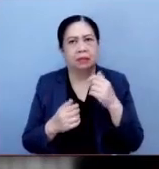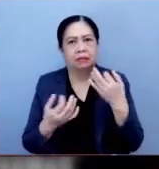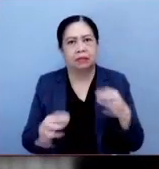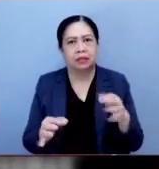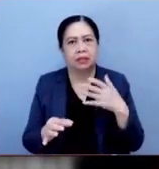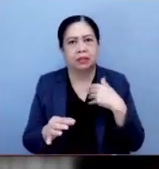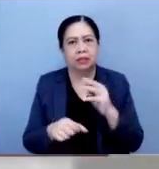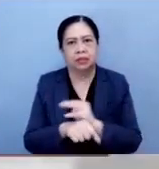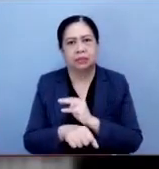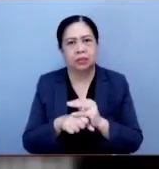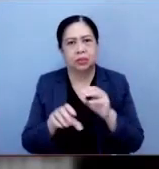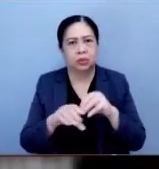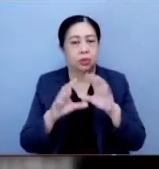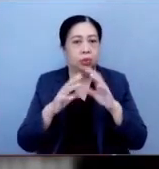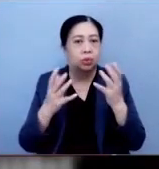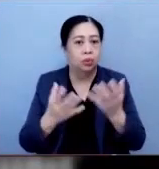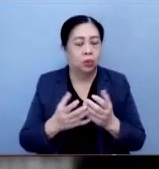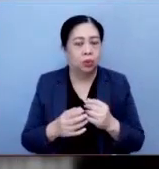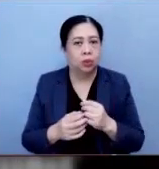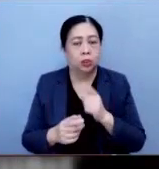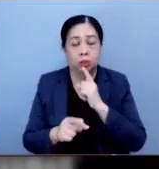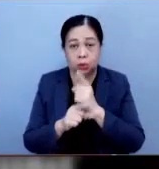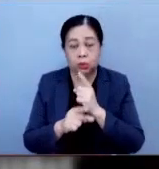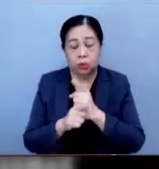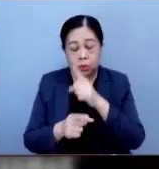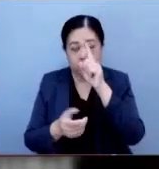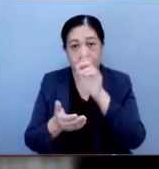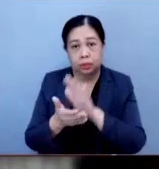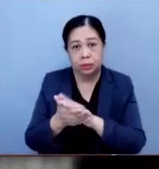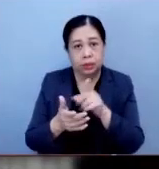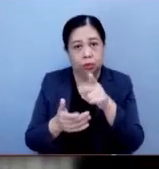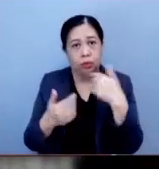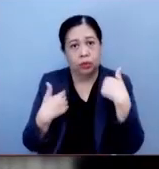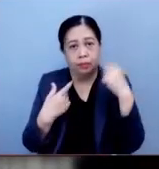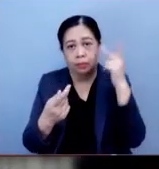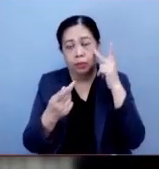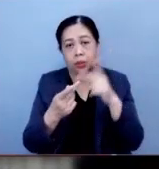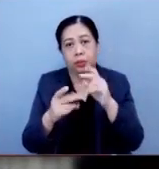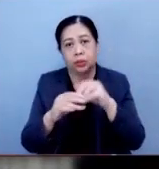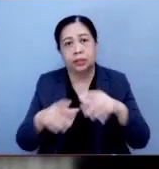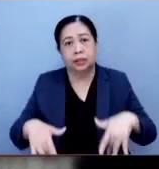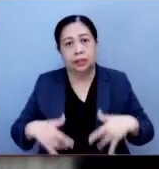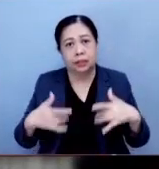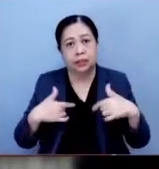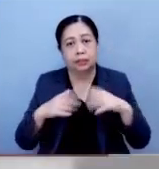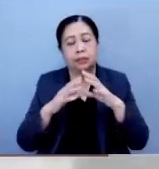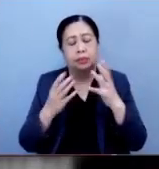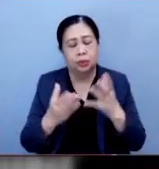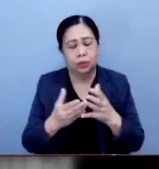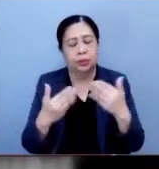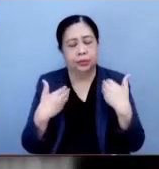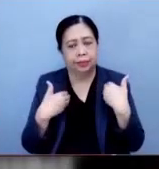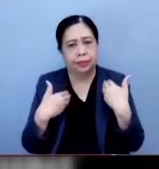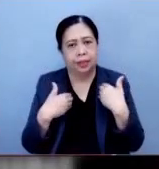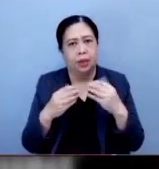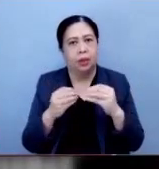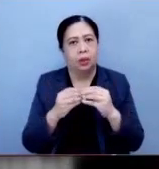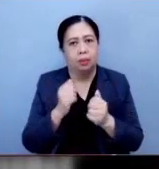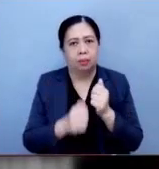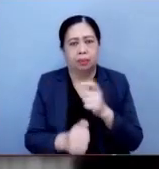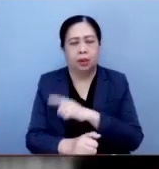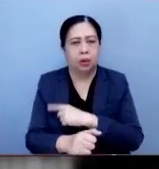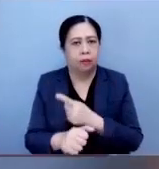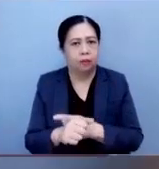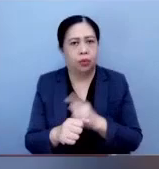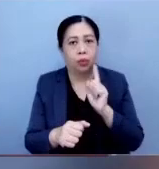dito sa mundong ibabaw. Totoo po yan, sir. Naniniwala po ako dyan. Meron po kayo mission dito sa mundo. May purpose pa po kayo. The most powerful weapon